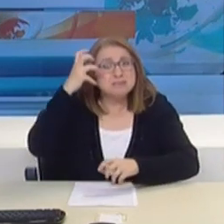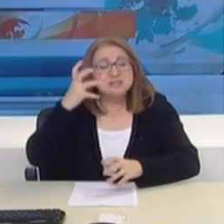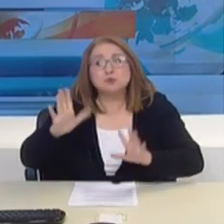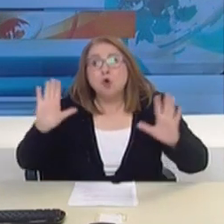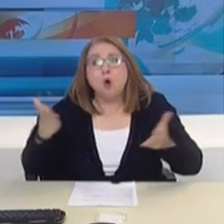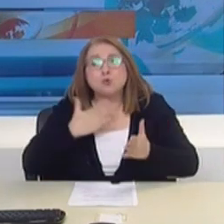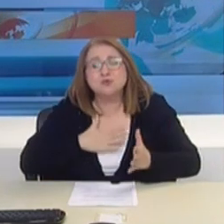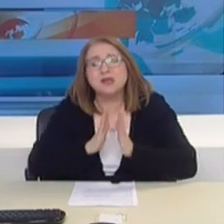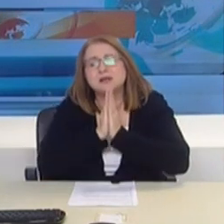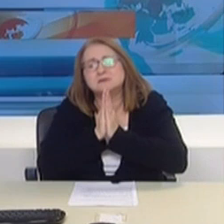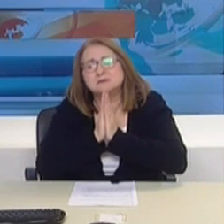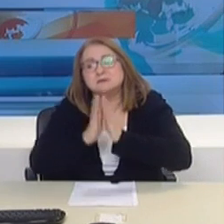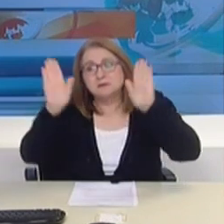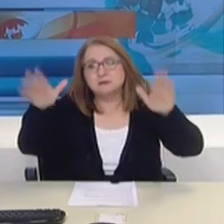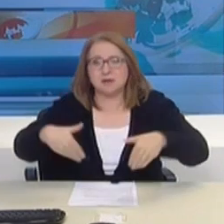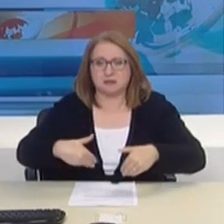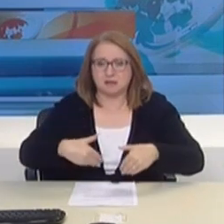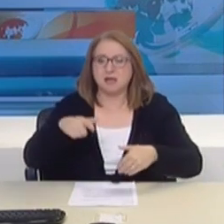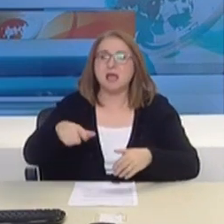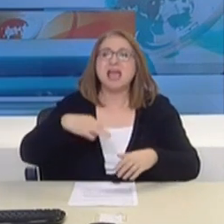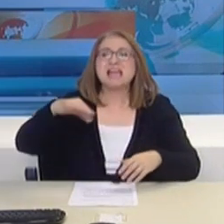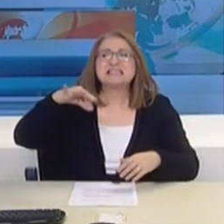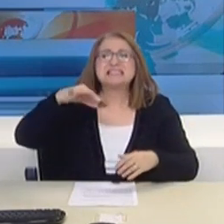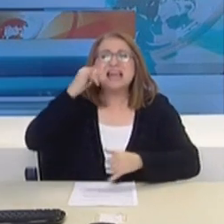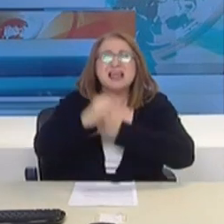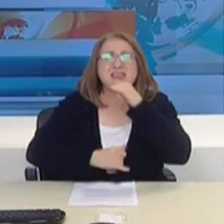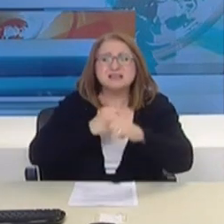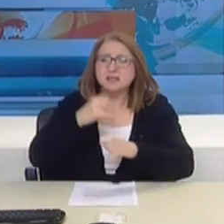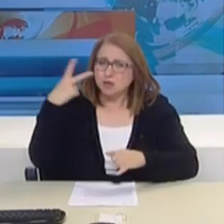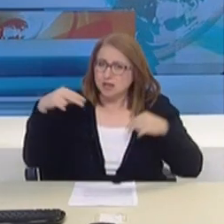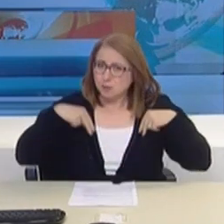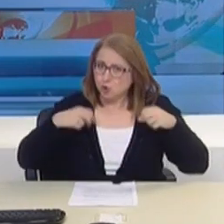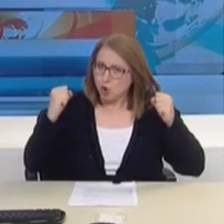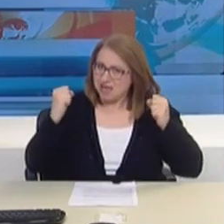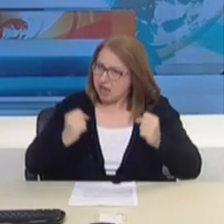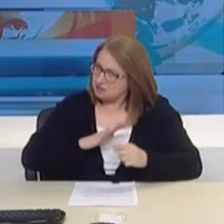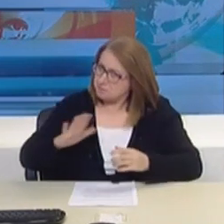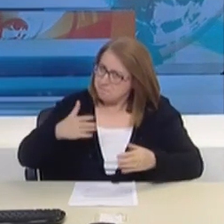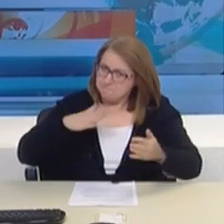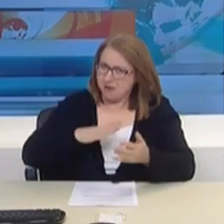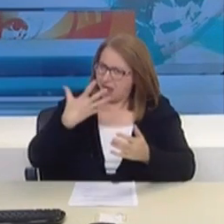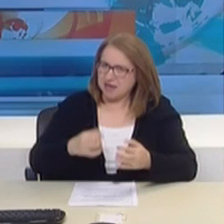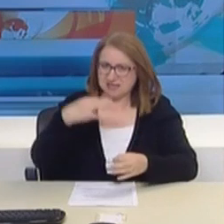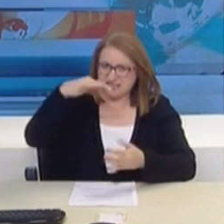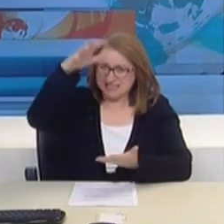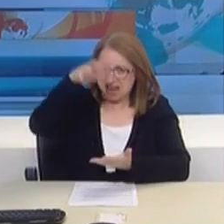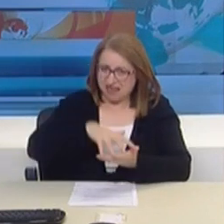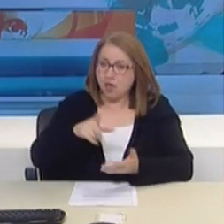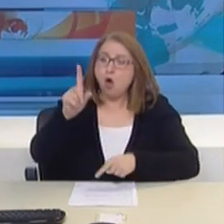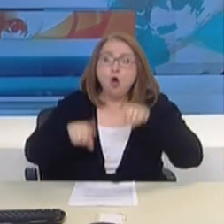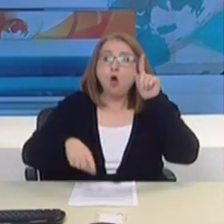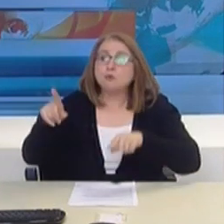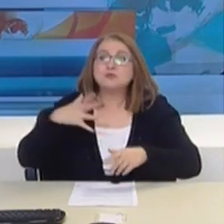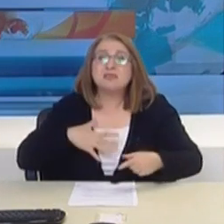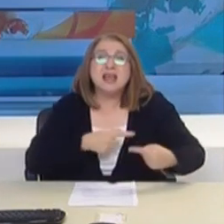υγείας. Έχει ανέβει στο site του Υπουργείου Υγείας σχετική πλατφόρμα, στην οποία μπορεί να συμμετάσχει και μπορεί να